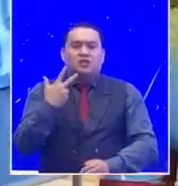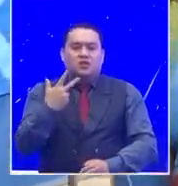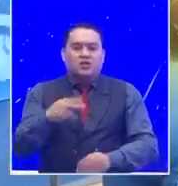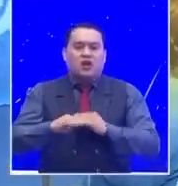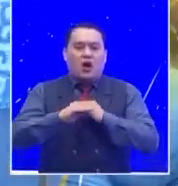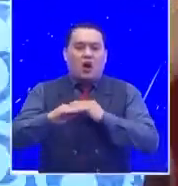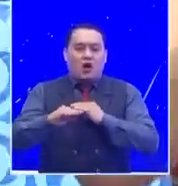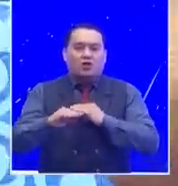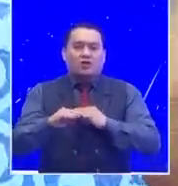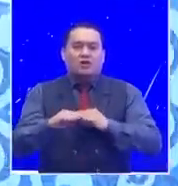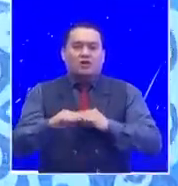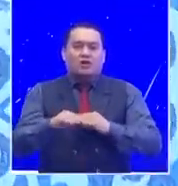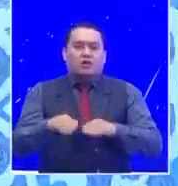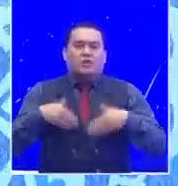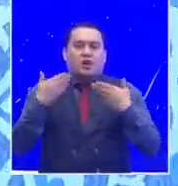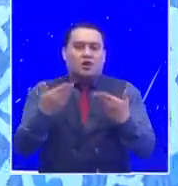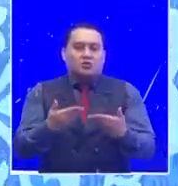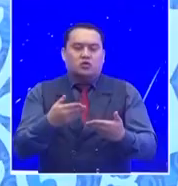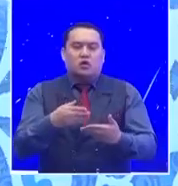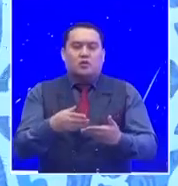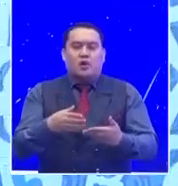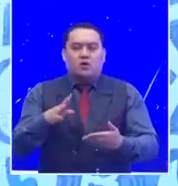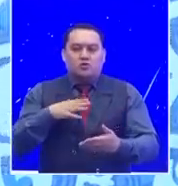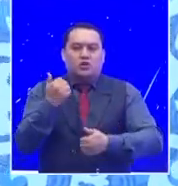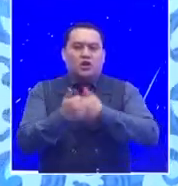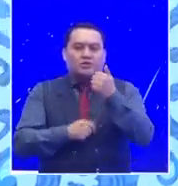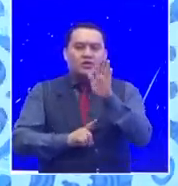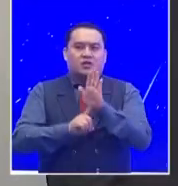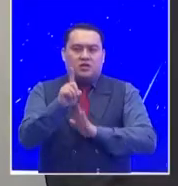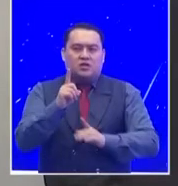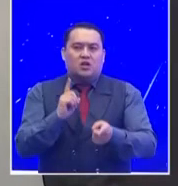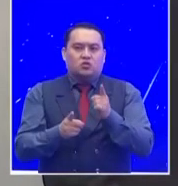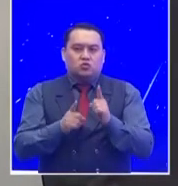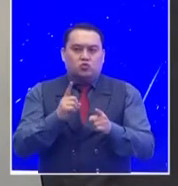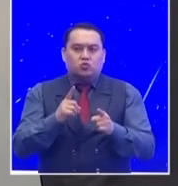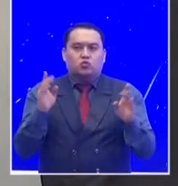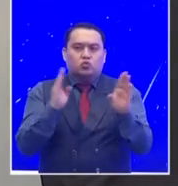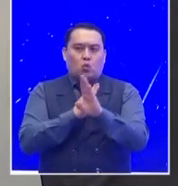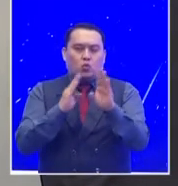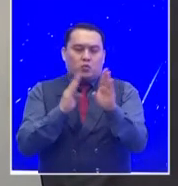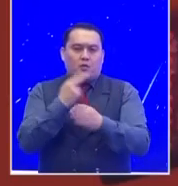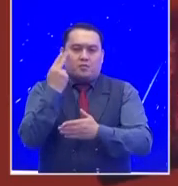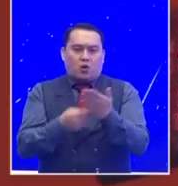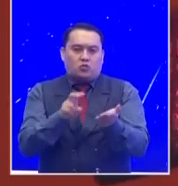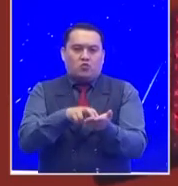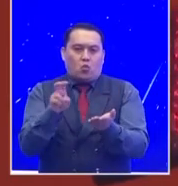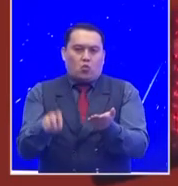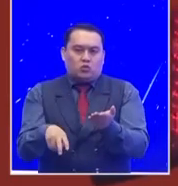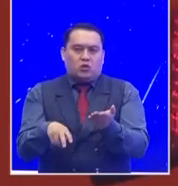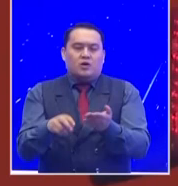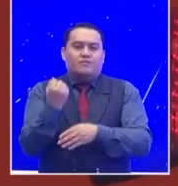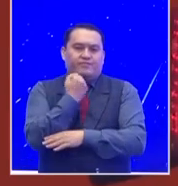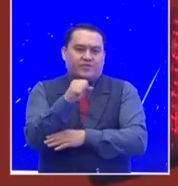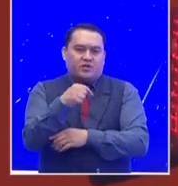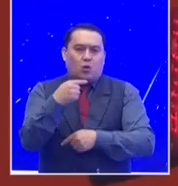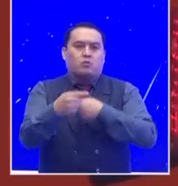наставление от бронзового призера Олимпийских игр Маулена Мамырова. Соревнование поистине несет судьбоносный характер. Проиграв, выбываешь, выигрываешь, идешь дальше.